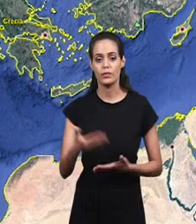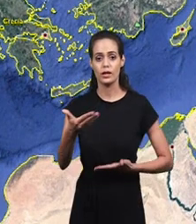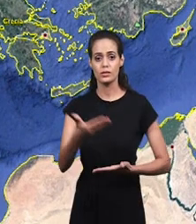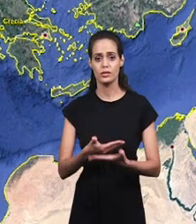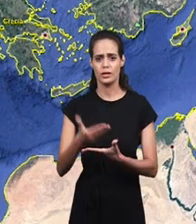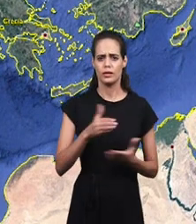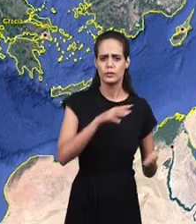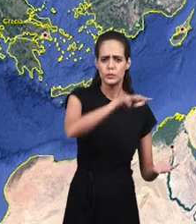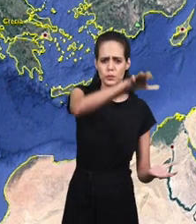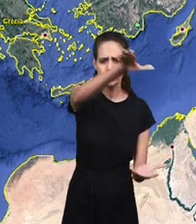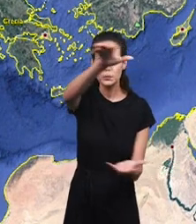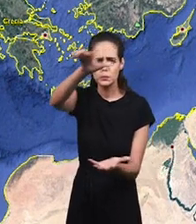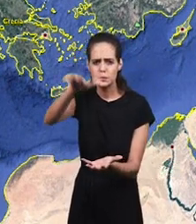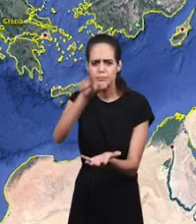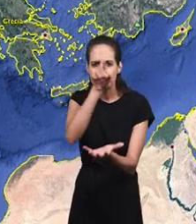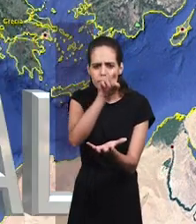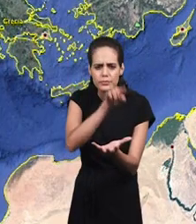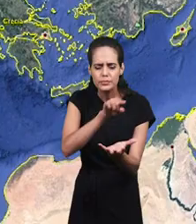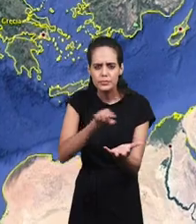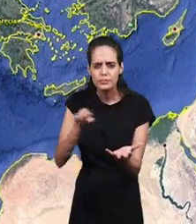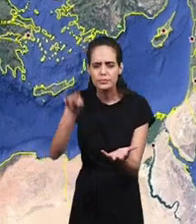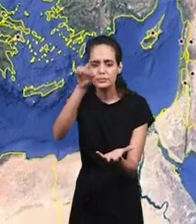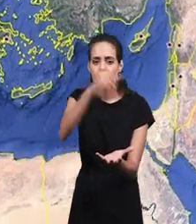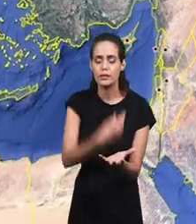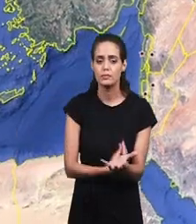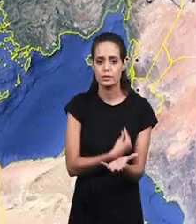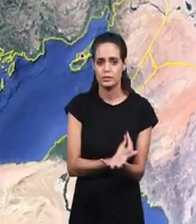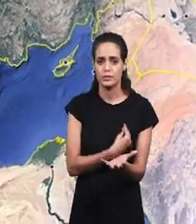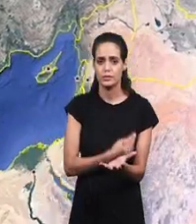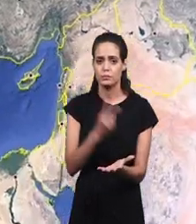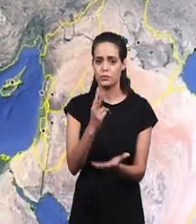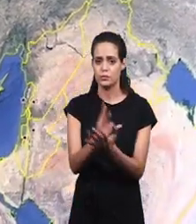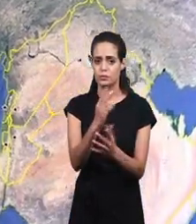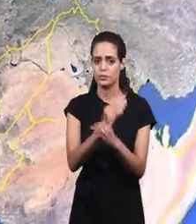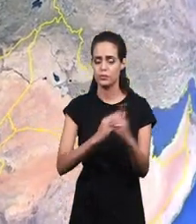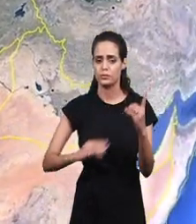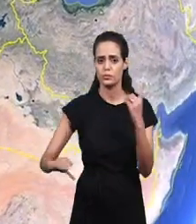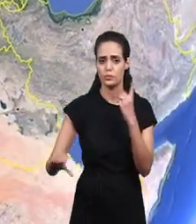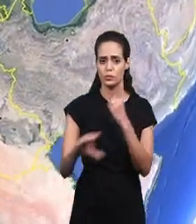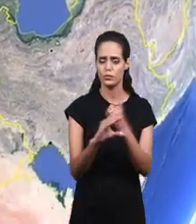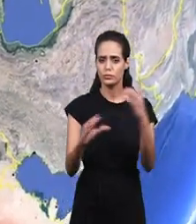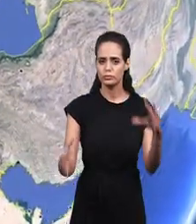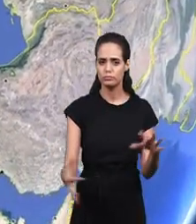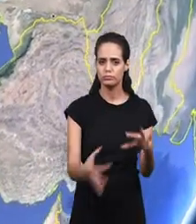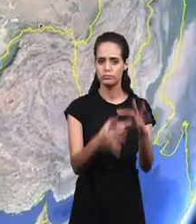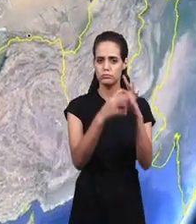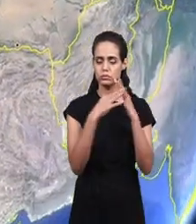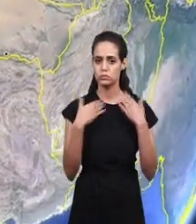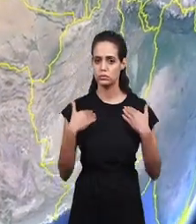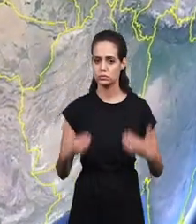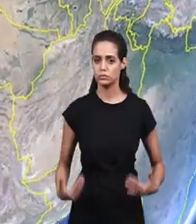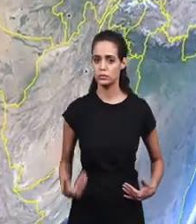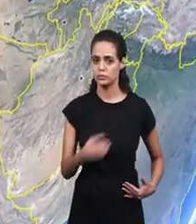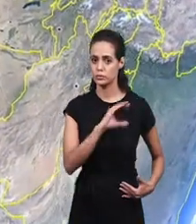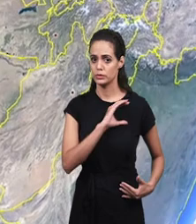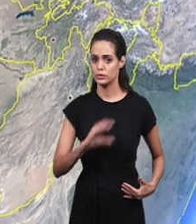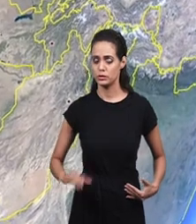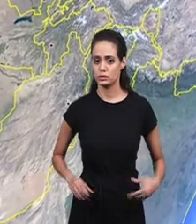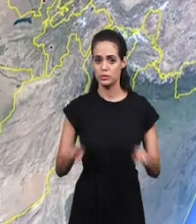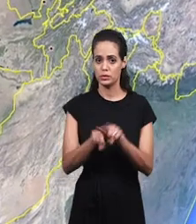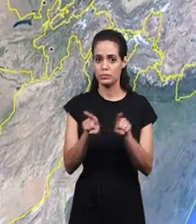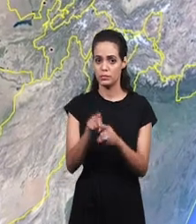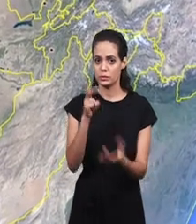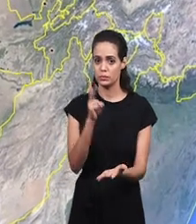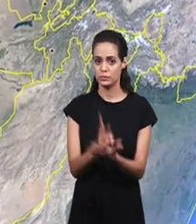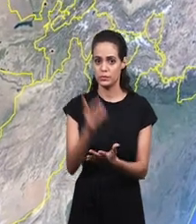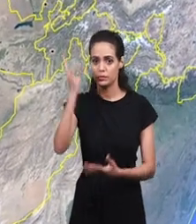Des frères et sœurs de toutes les parties du monde participent d'un même culte, ensemble dans un même corps et dans un